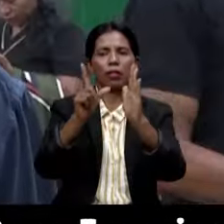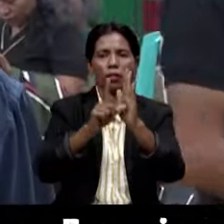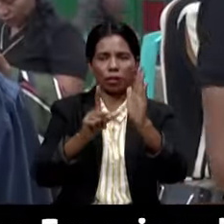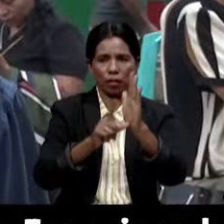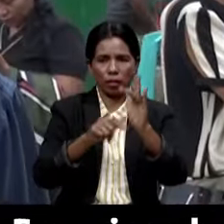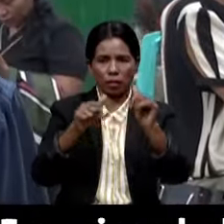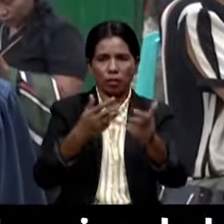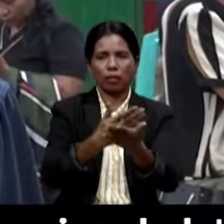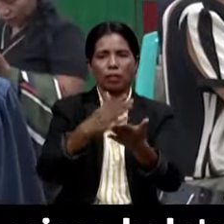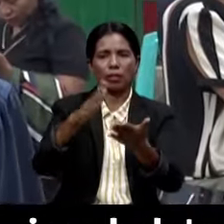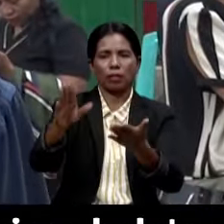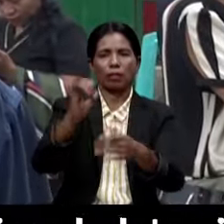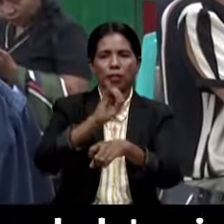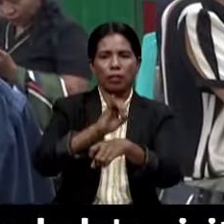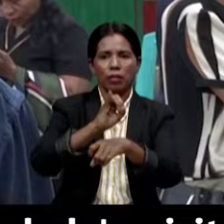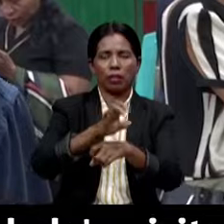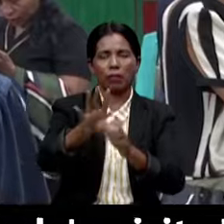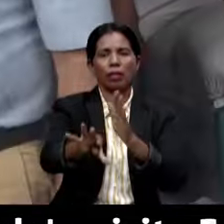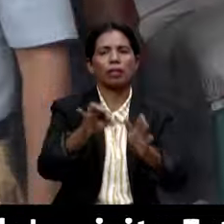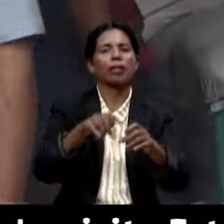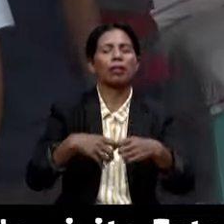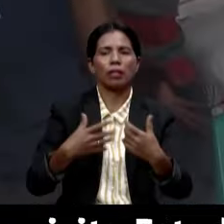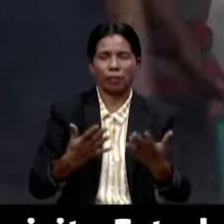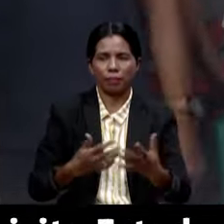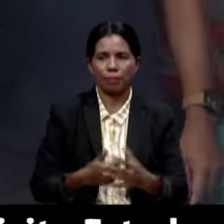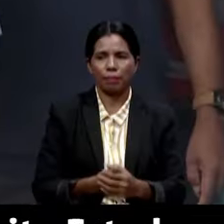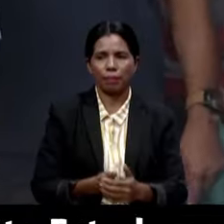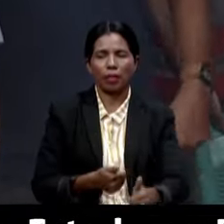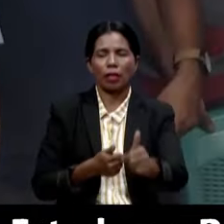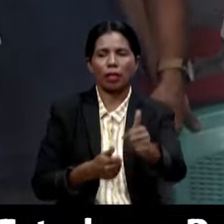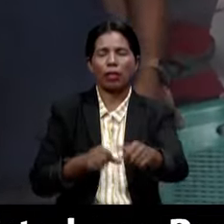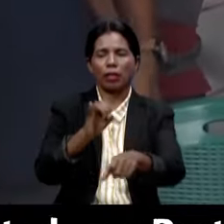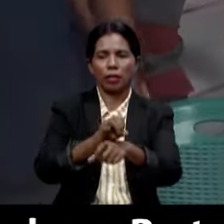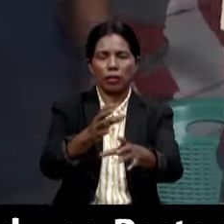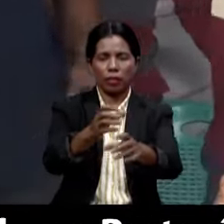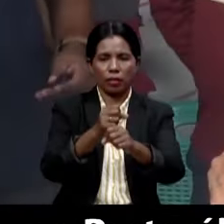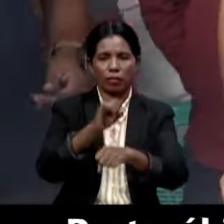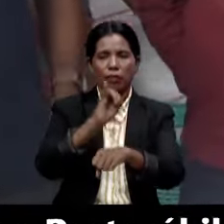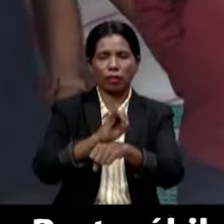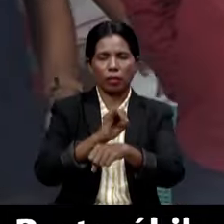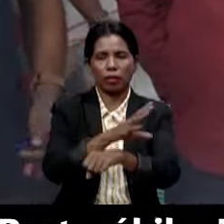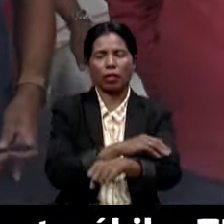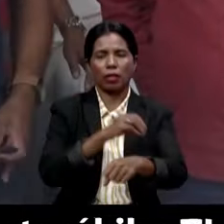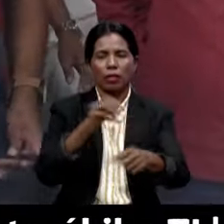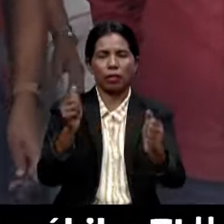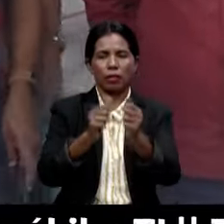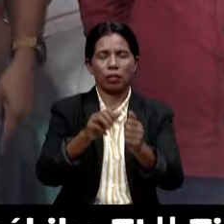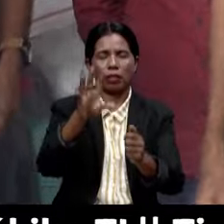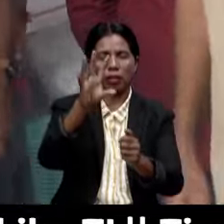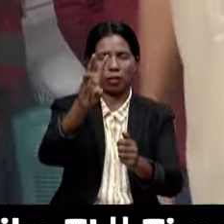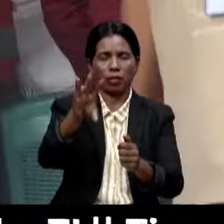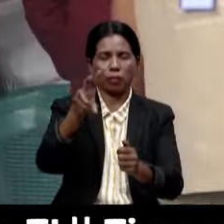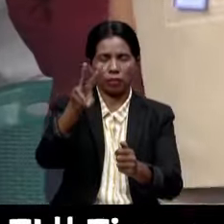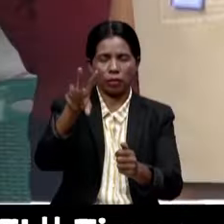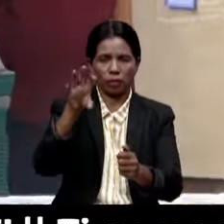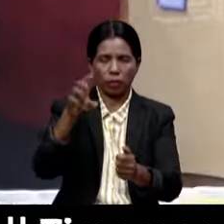se fahe ba kada paroquia bele hetang hira ira. Tuir plano kada diocese se simo camisola ho quantidade rihun atus rua